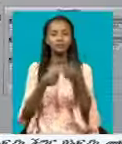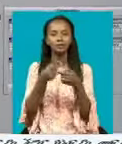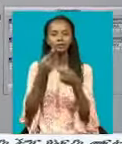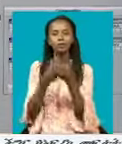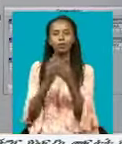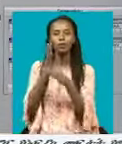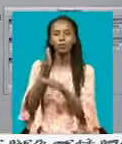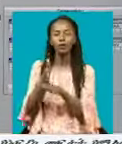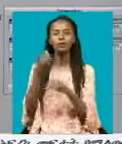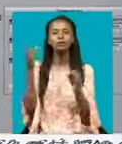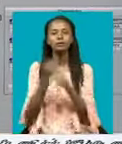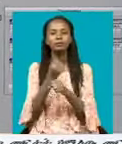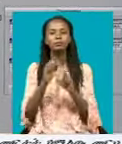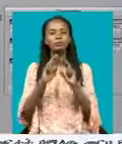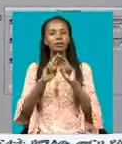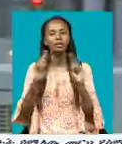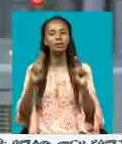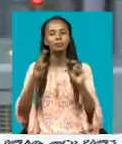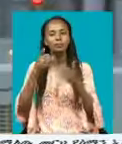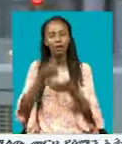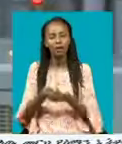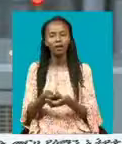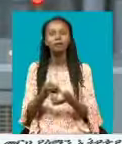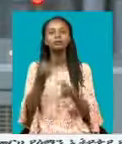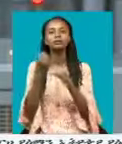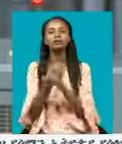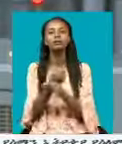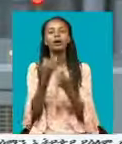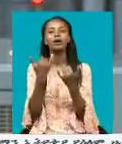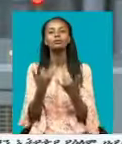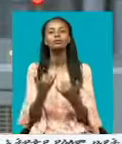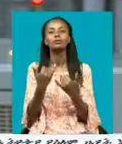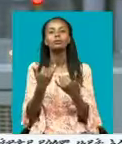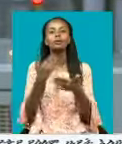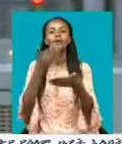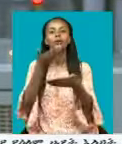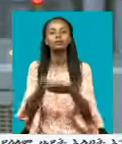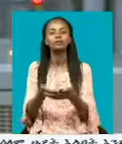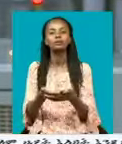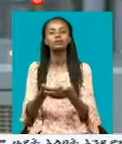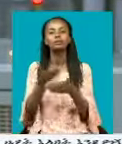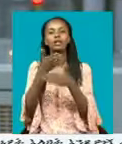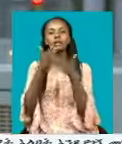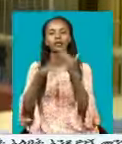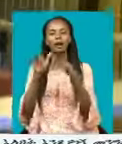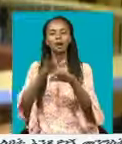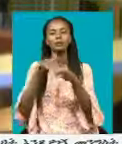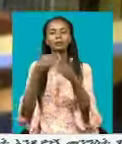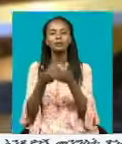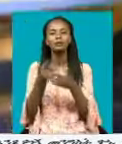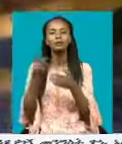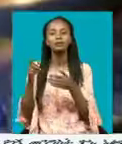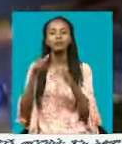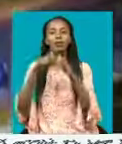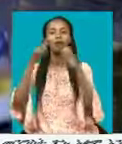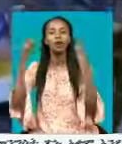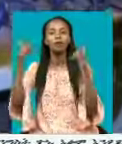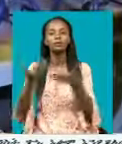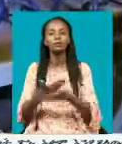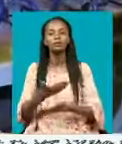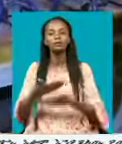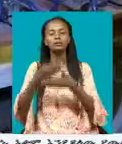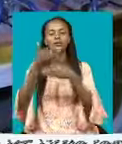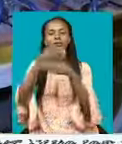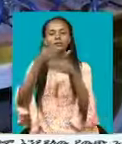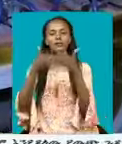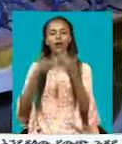በኋላ በተሰሩት በጣም ጠንካራ ስራ አሁን የደረሰበት ደረጃ ላይ መድረስ ተችሏል። ይህ የታላቁ ህዳሴ ግድብ